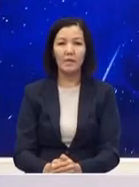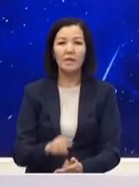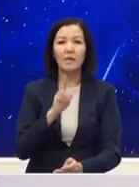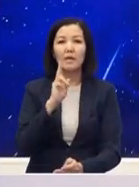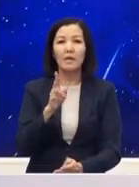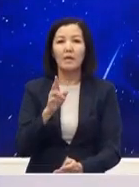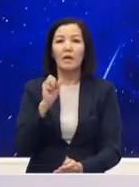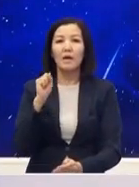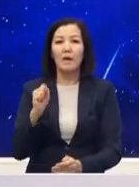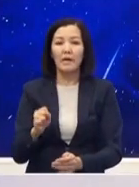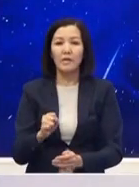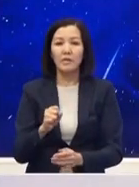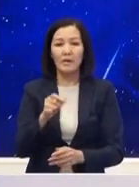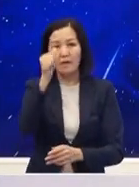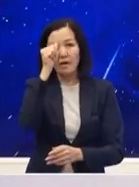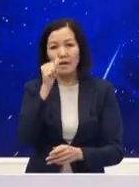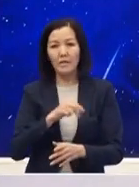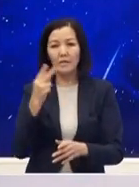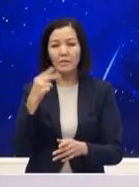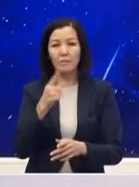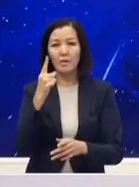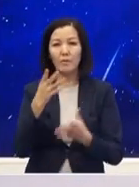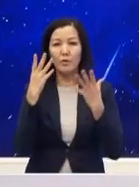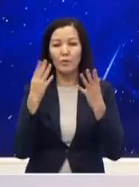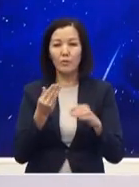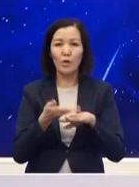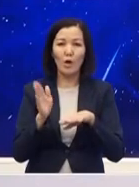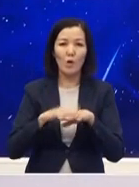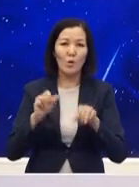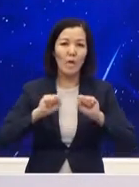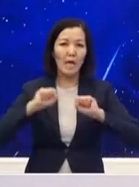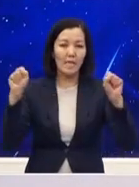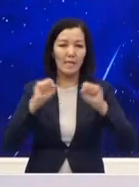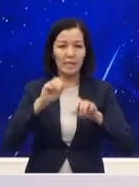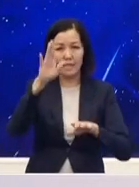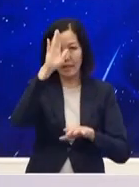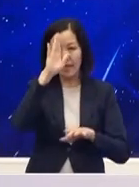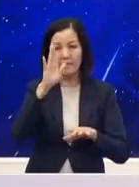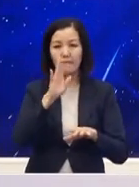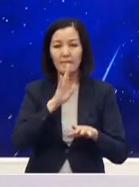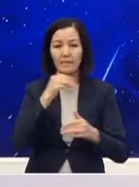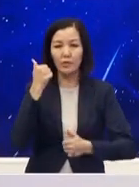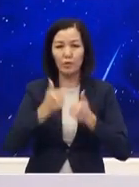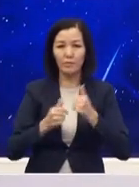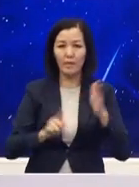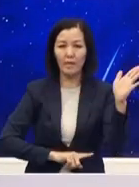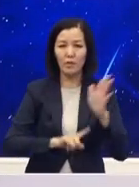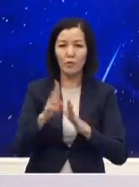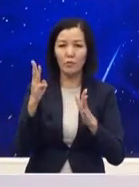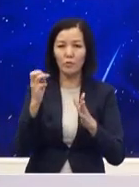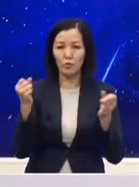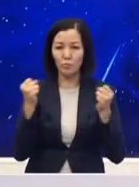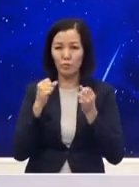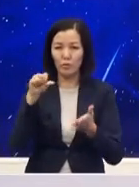Қараша айының 21 күні ауыр атлетикадан ерлер мен әйелдер арасында Қазақстан чемпионаты басталады. Оған 300-ден аса зілтемірші қатысады